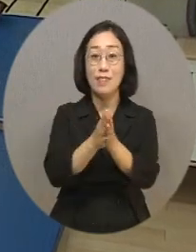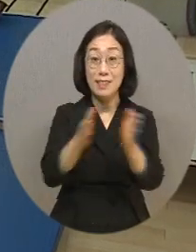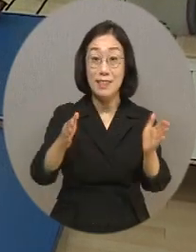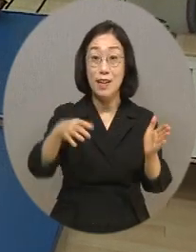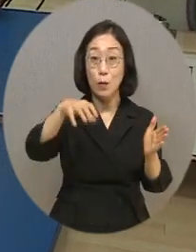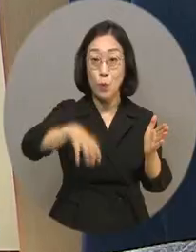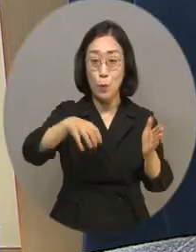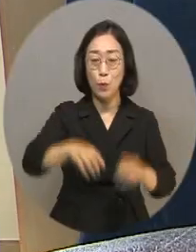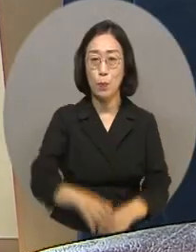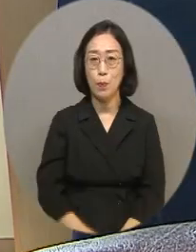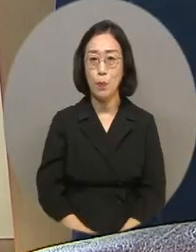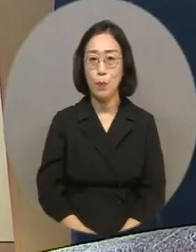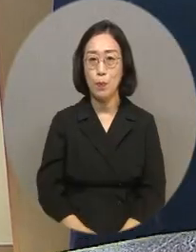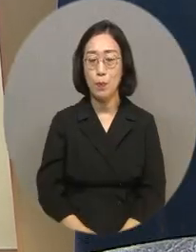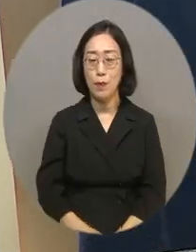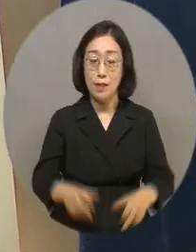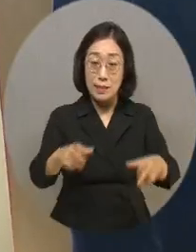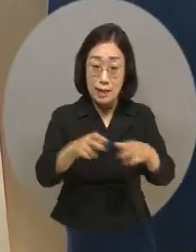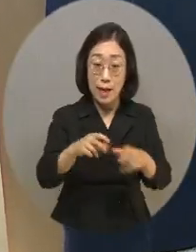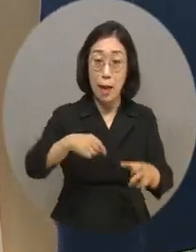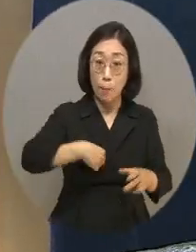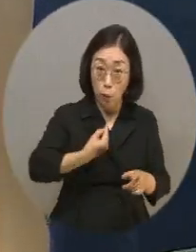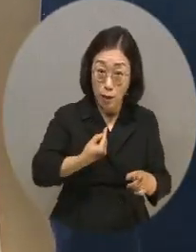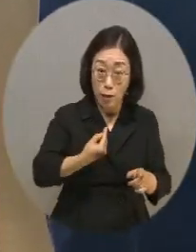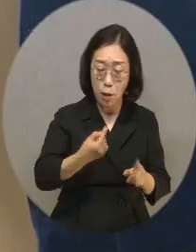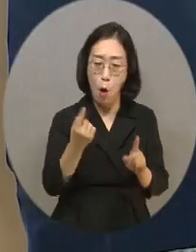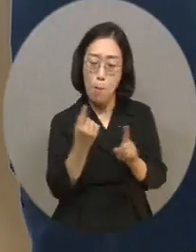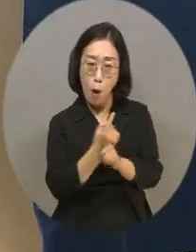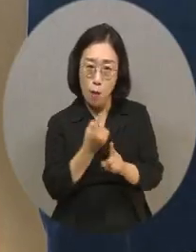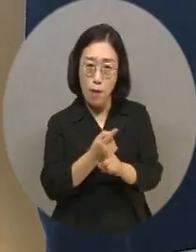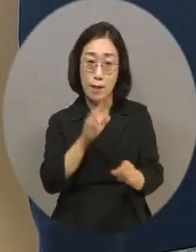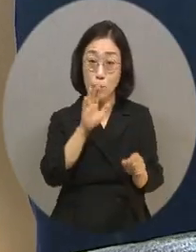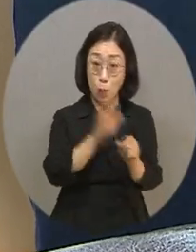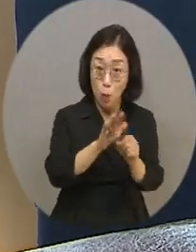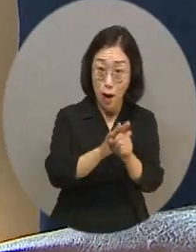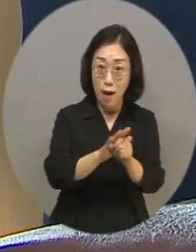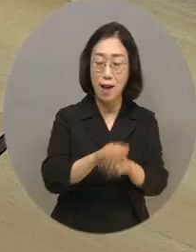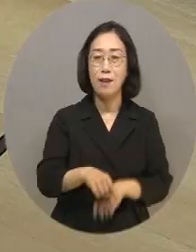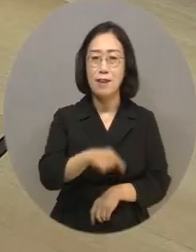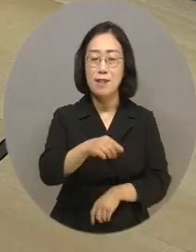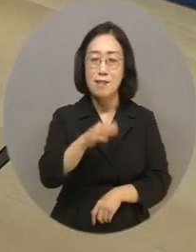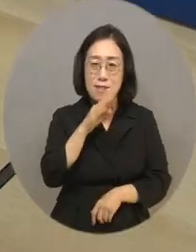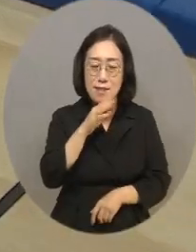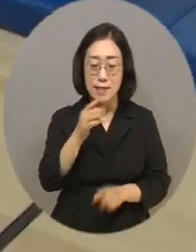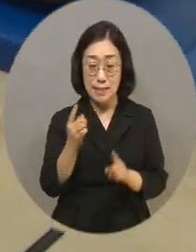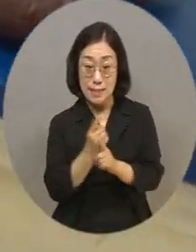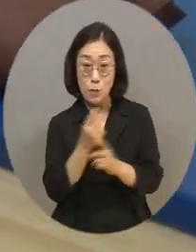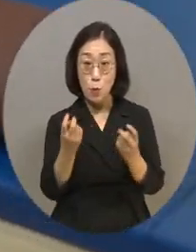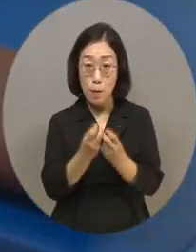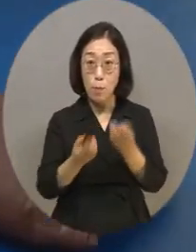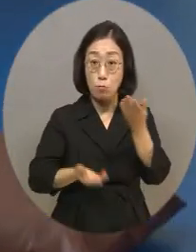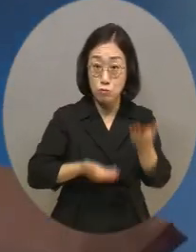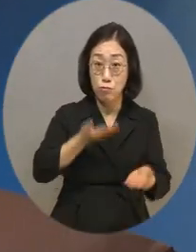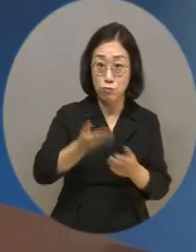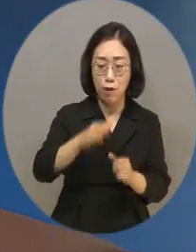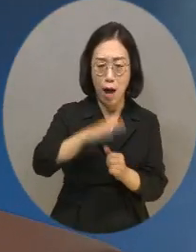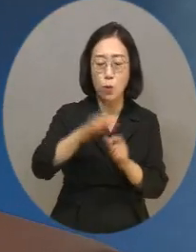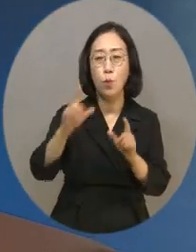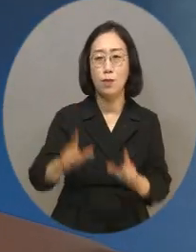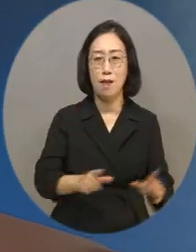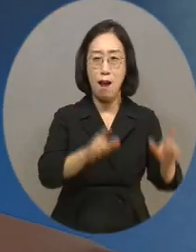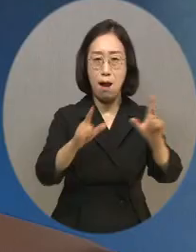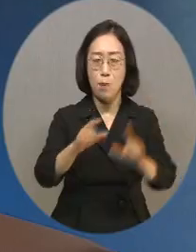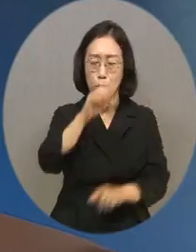있습니다. 장애 당사자를 위한 변화에 적극적으로 앞장서는 다양한 치료 방법으로 아동 삶의 질에